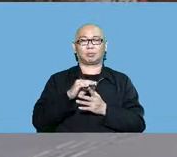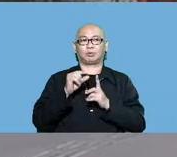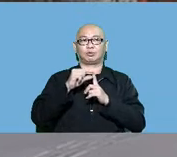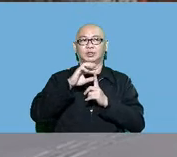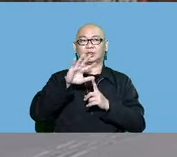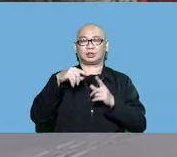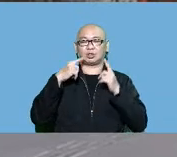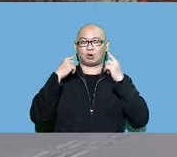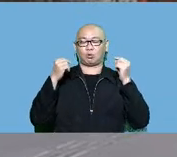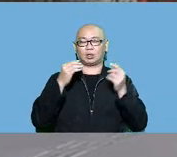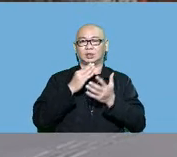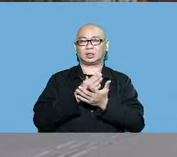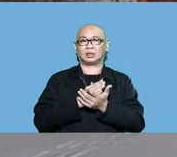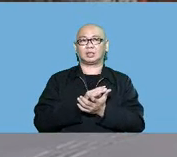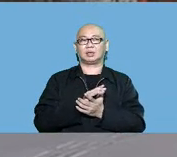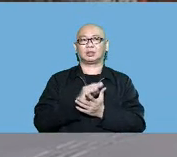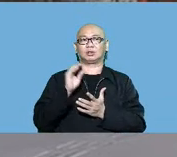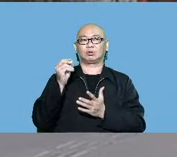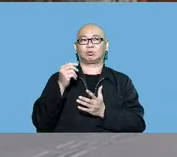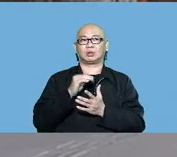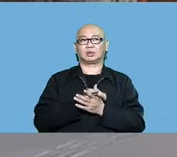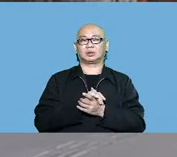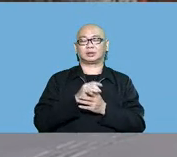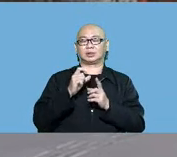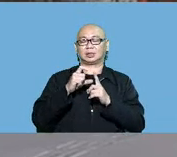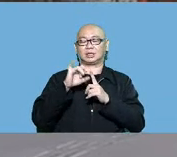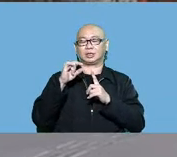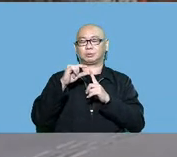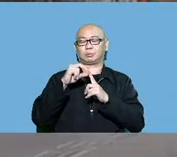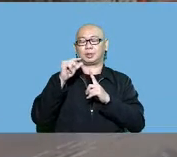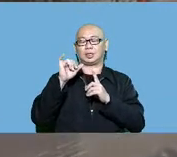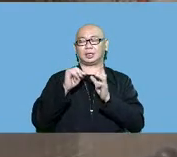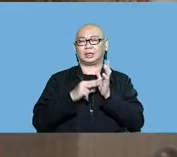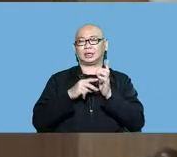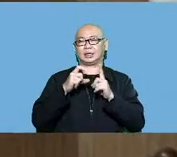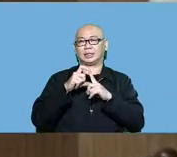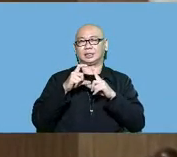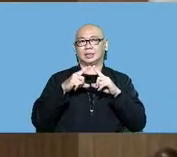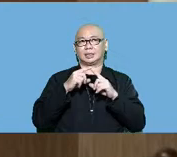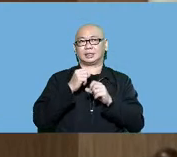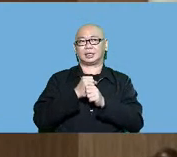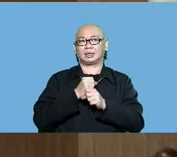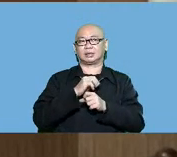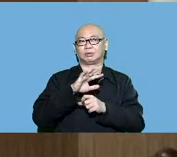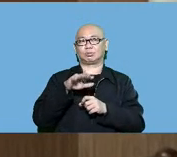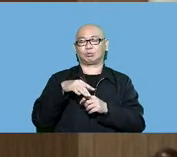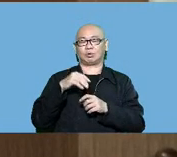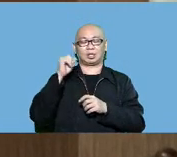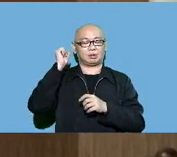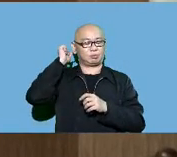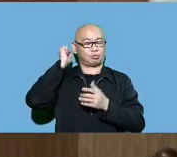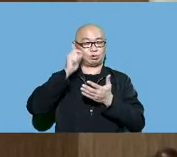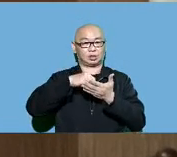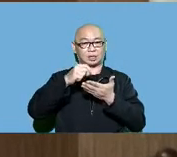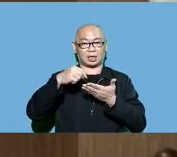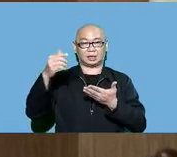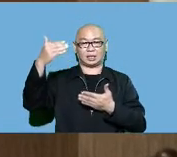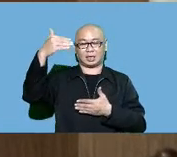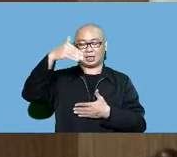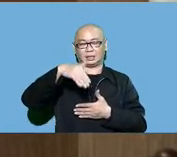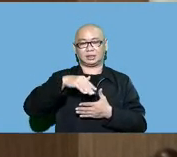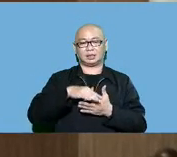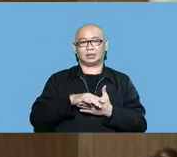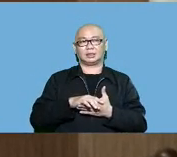Tengah, Ketua Dharma Wanita Disperindak Provinsi Jawa Tengah, beserta Ibu Sekretaris yang juga hadir,